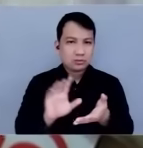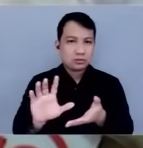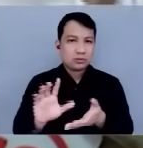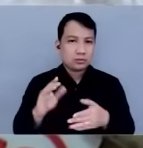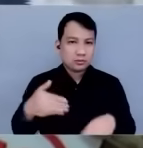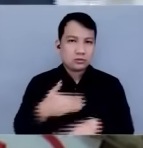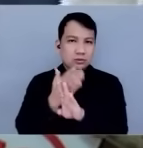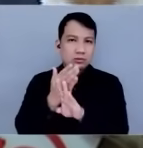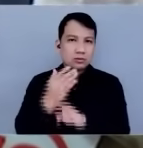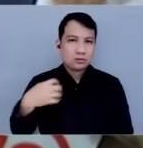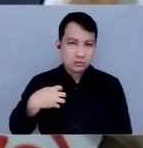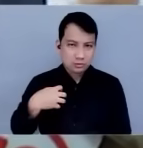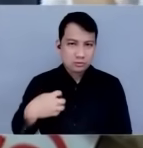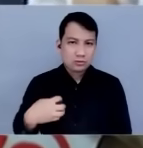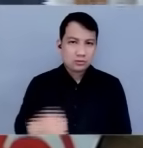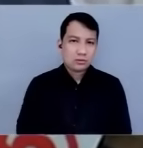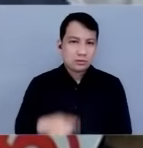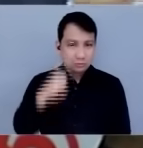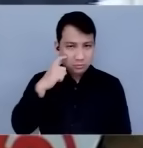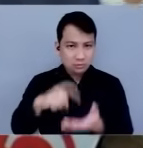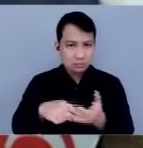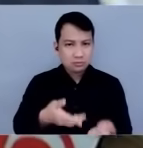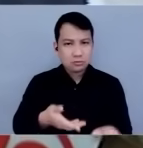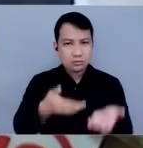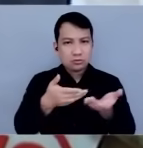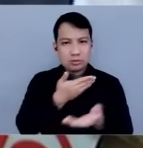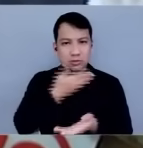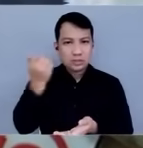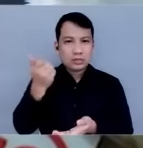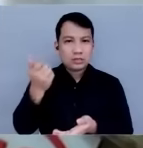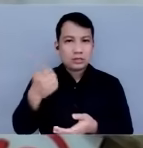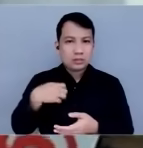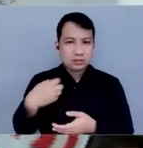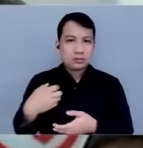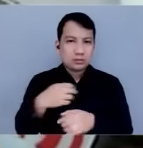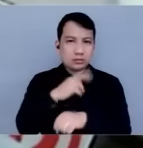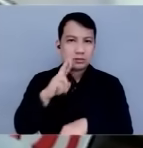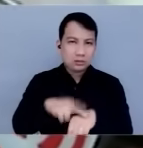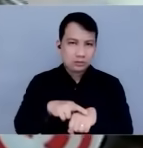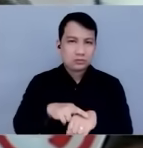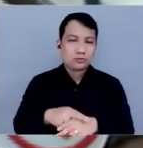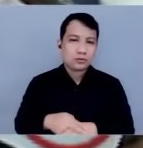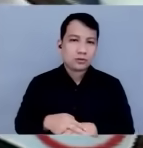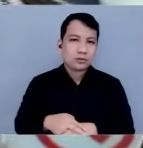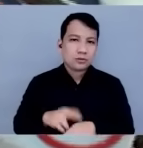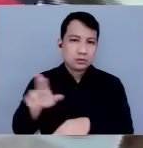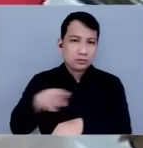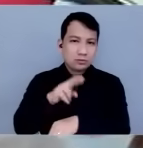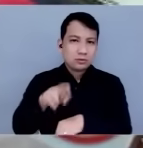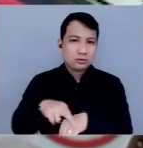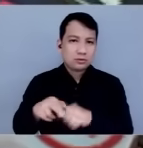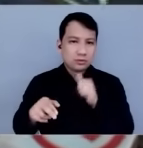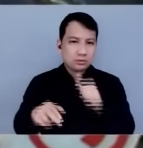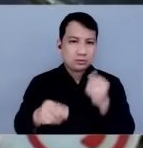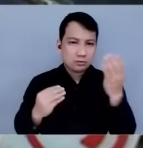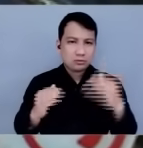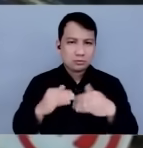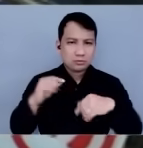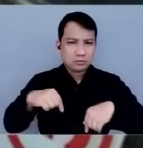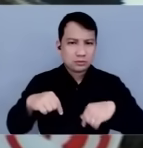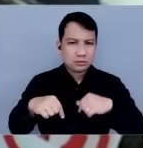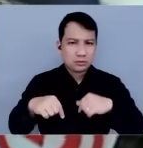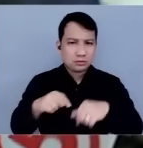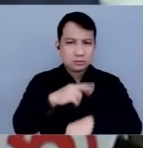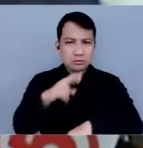City Police Office as a best police office sa dinhi sa region. In fact, dili lang na dinhi sa region